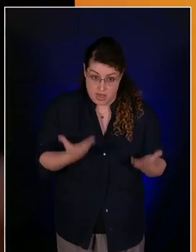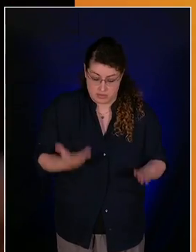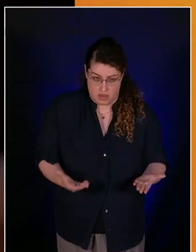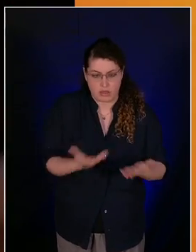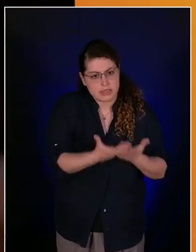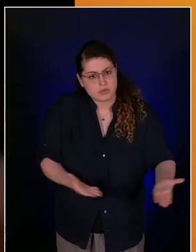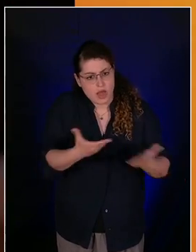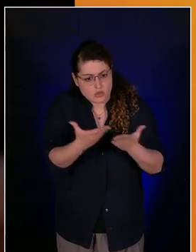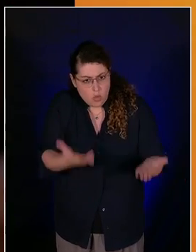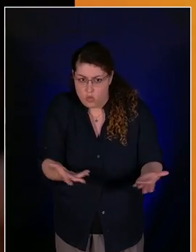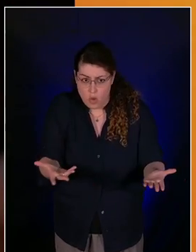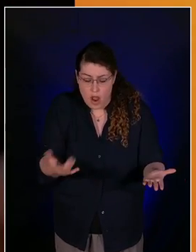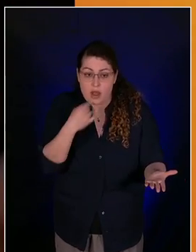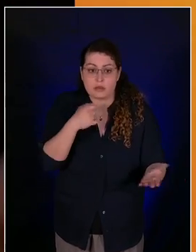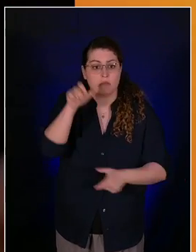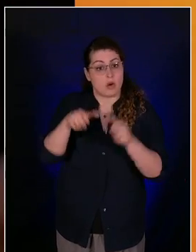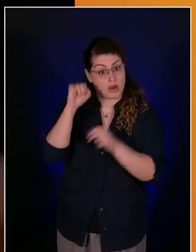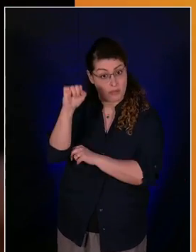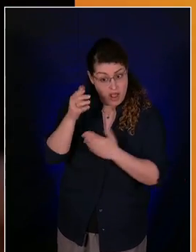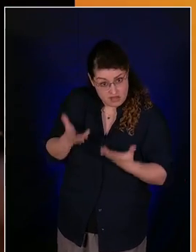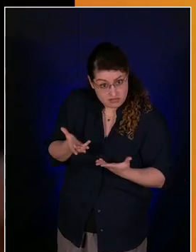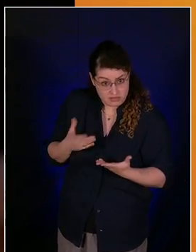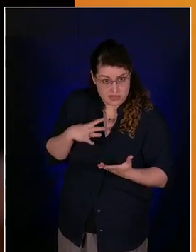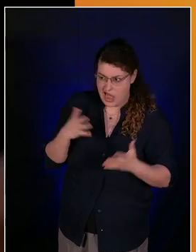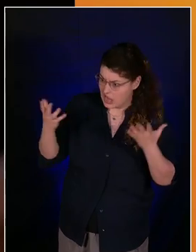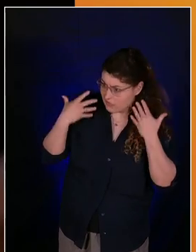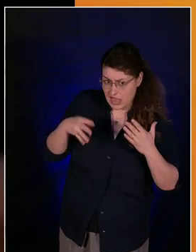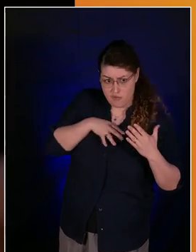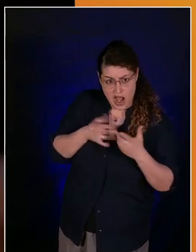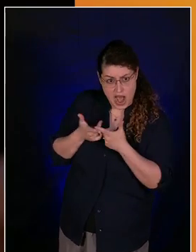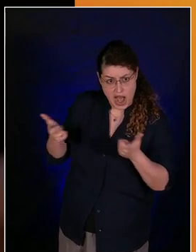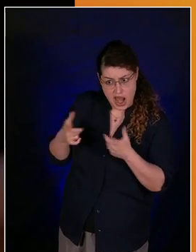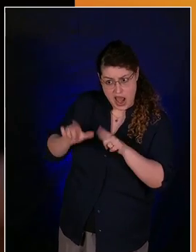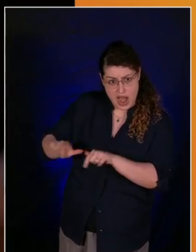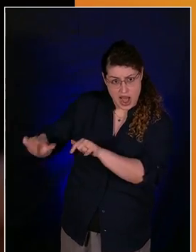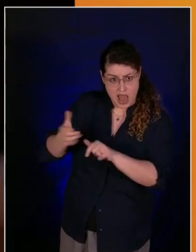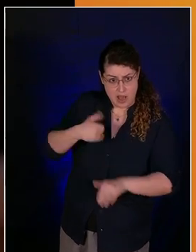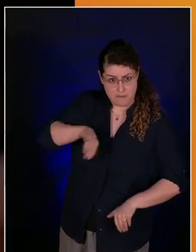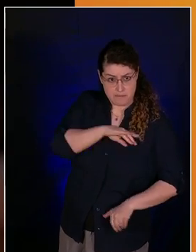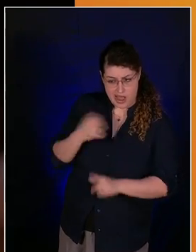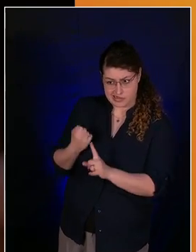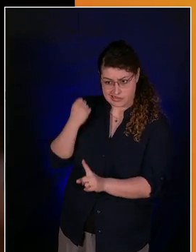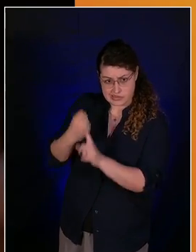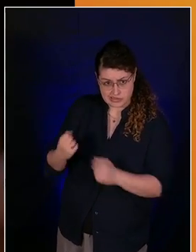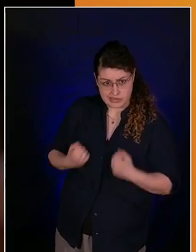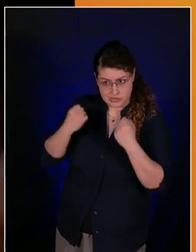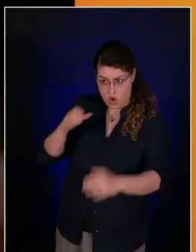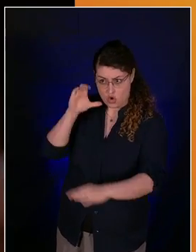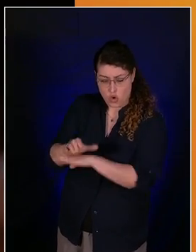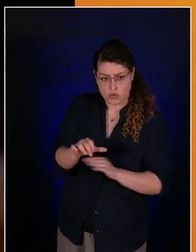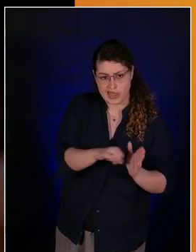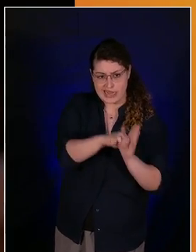situation est telle que mes camarades se retrouvent avec des frais d'avocats à cause de leur engagement contre l'extrême droite